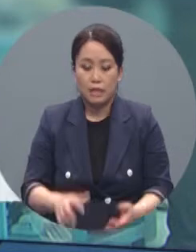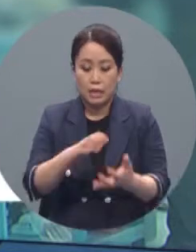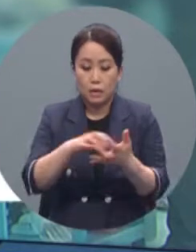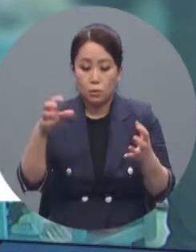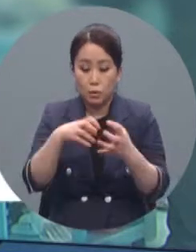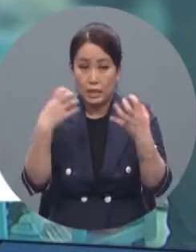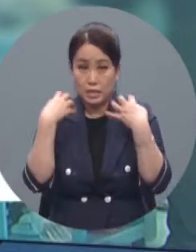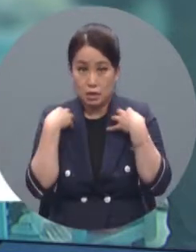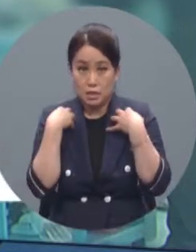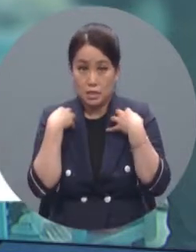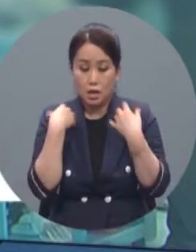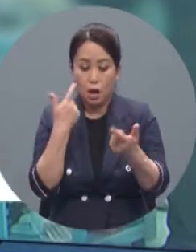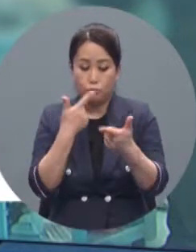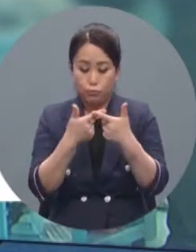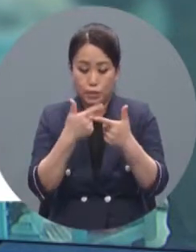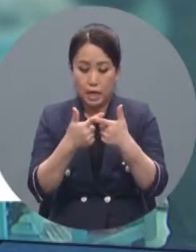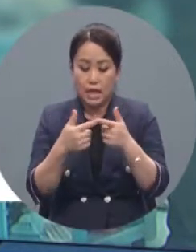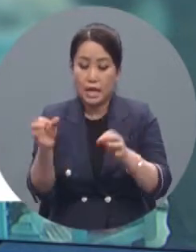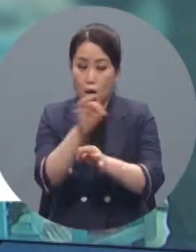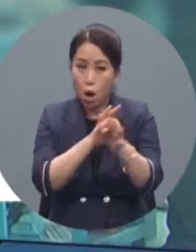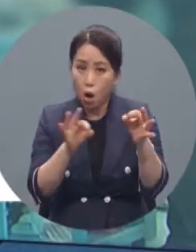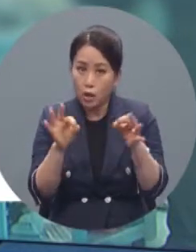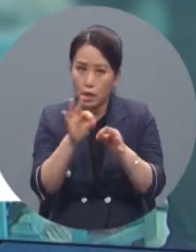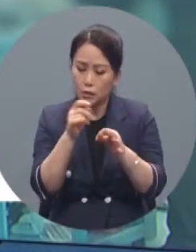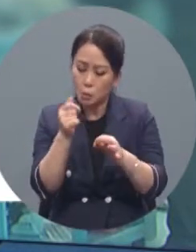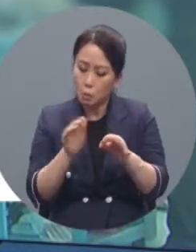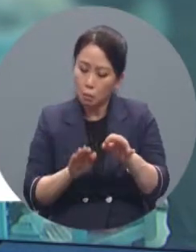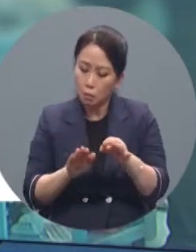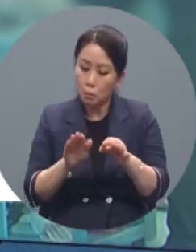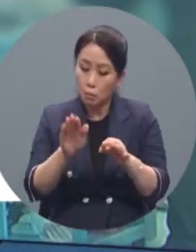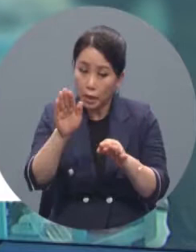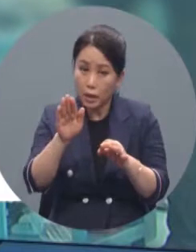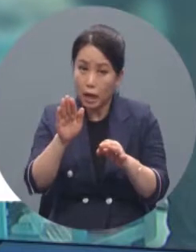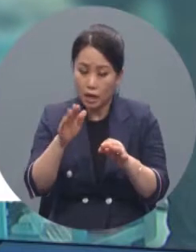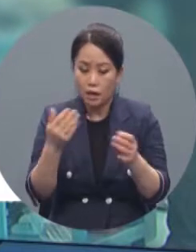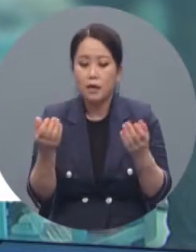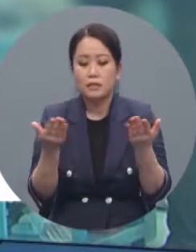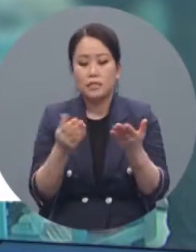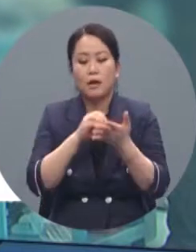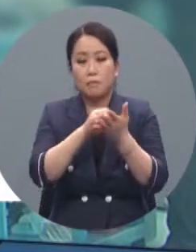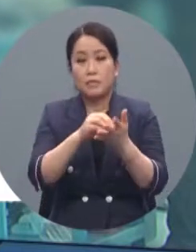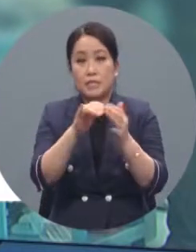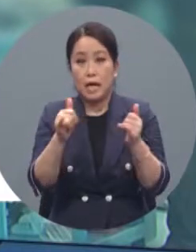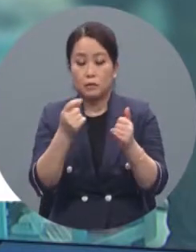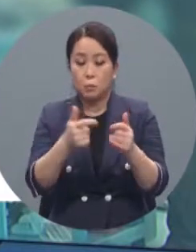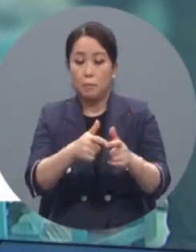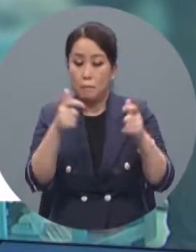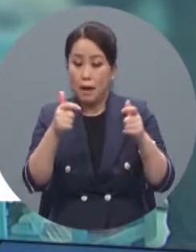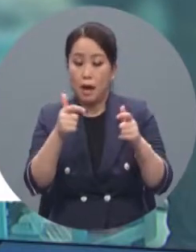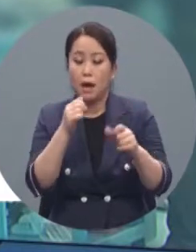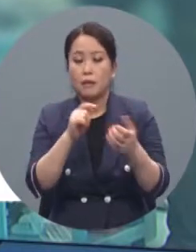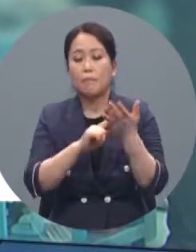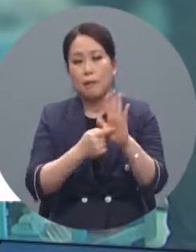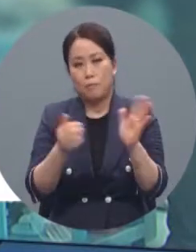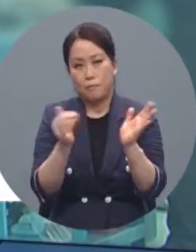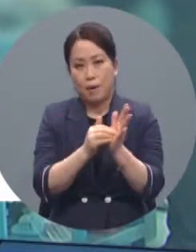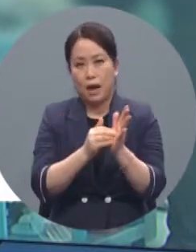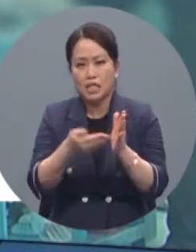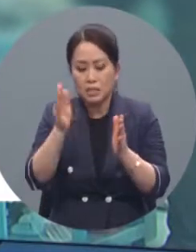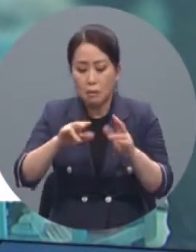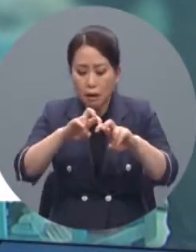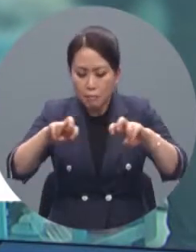통계청이 부산의 경기가 최근 반등 기미를 보이면서 취업자가 소폭 증가하고 있다고 발표했습니다. 하지만